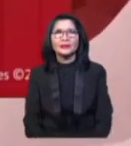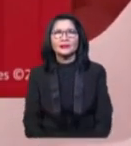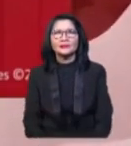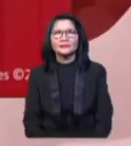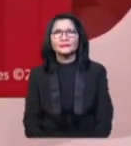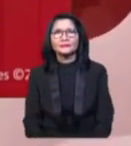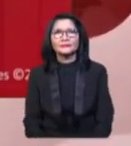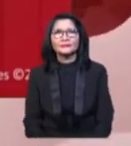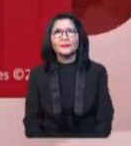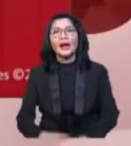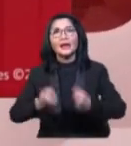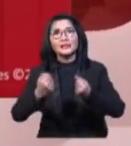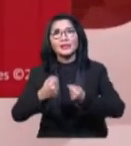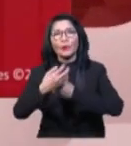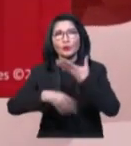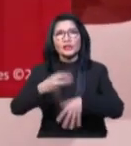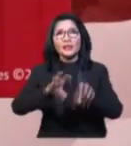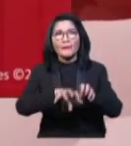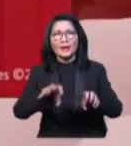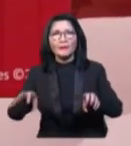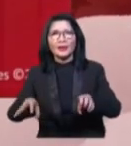kurasi produk, sampai ke